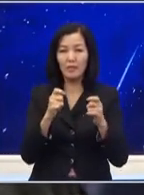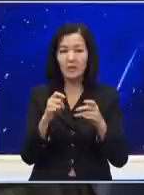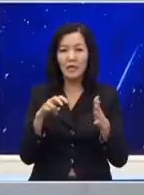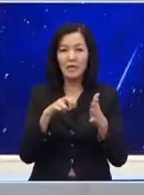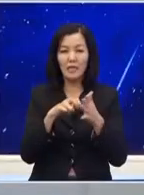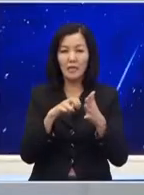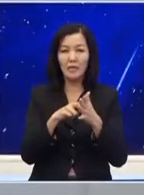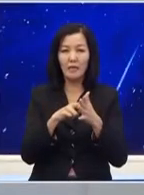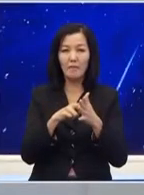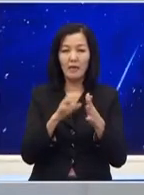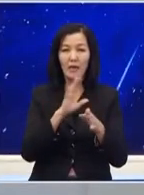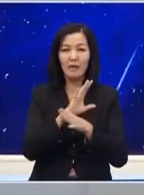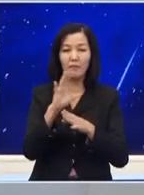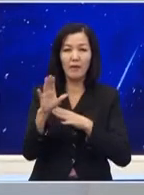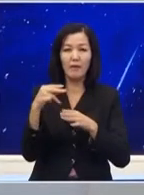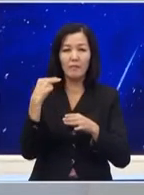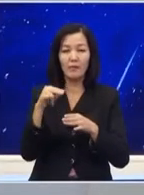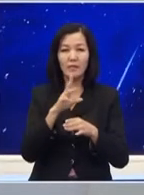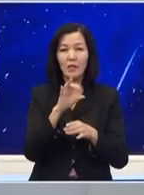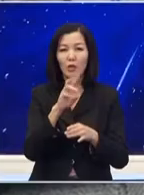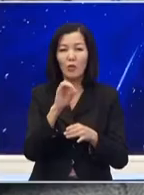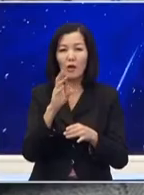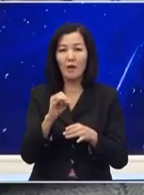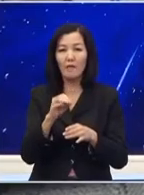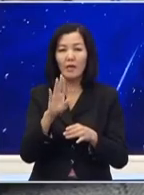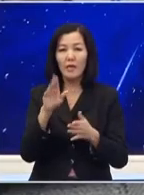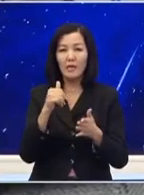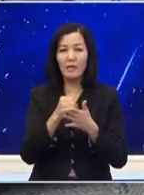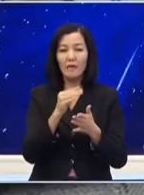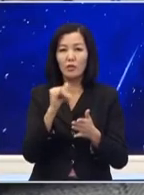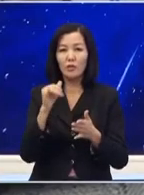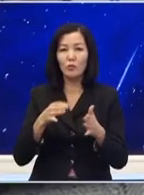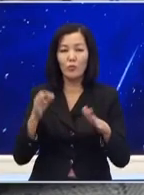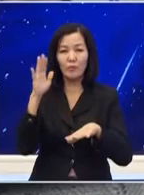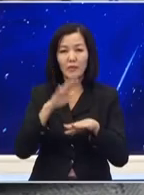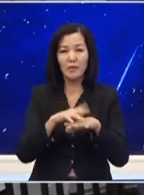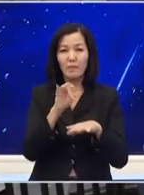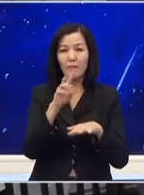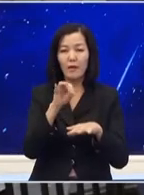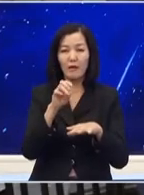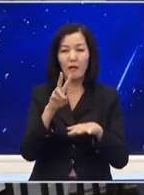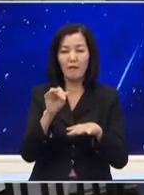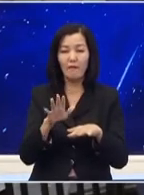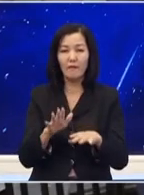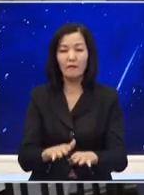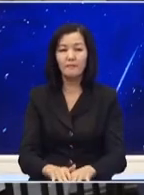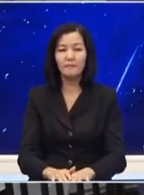телеграммы имениннице отправили президент страны Касым-Жомарт Токаев и глава ЖТСУ Амандык Баталов.